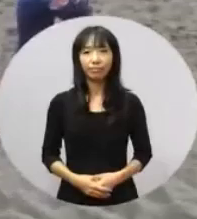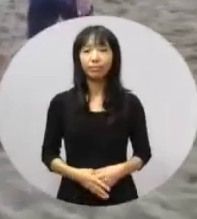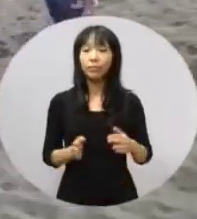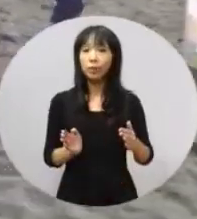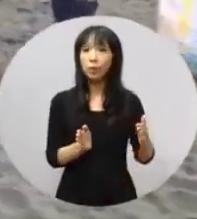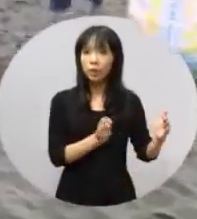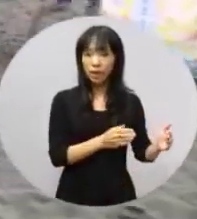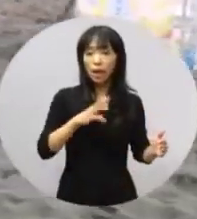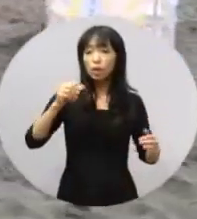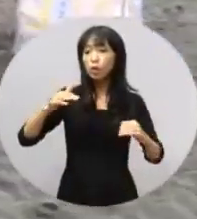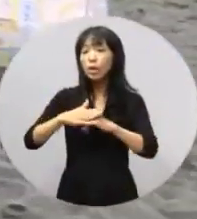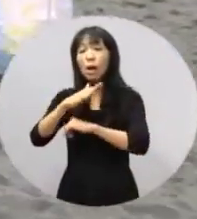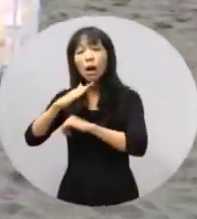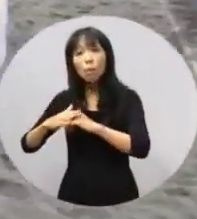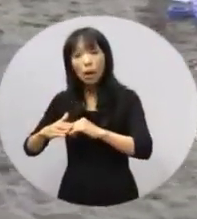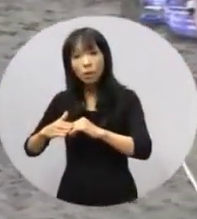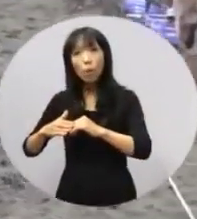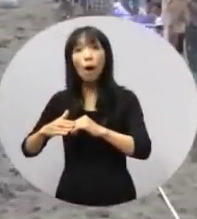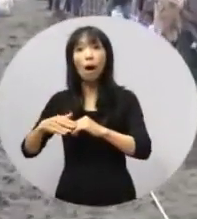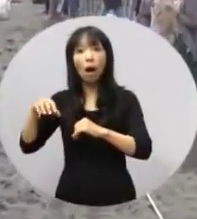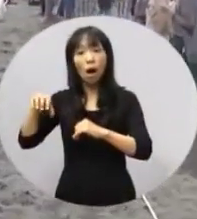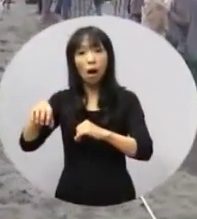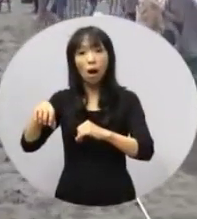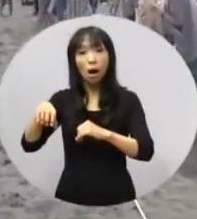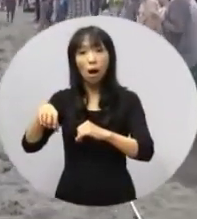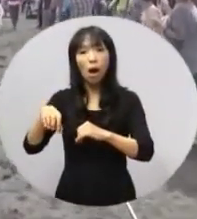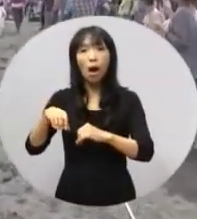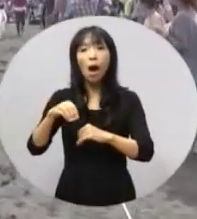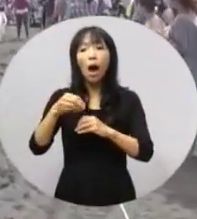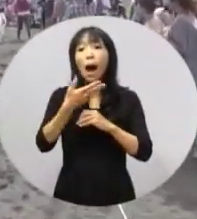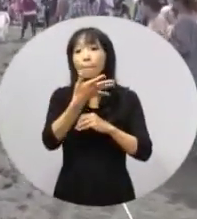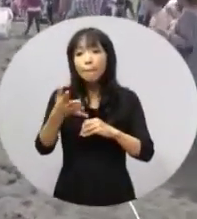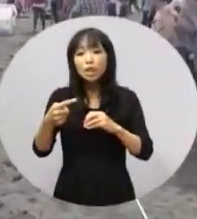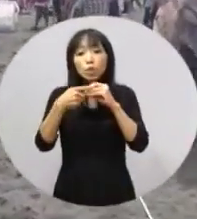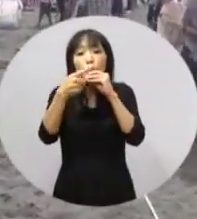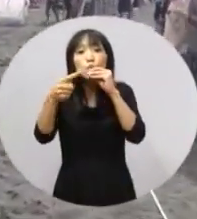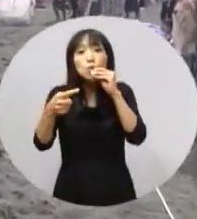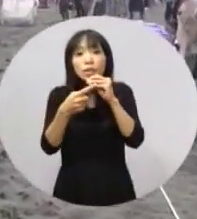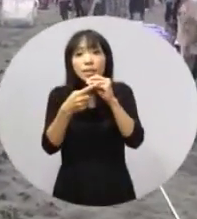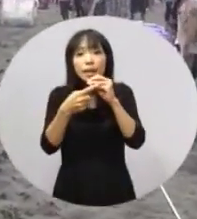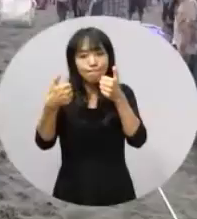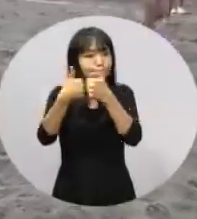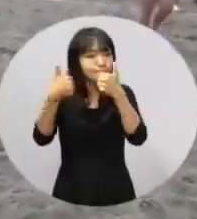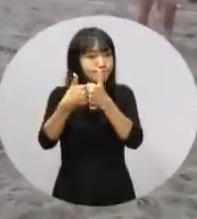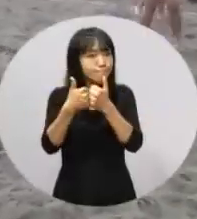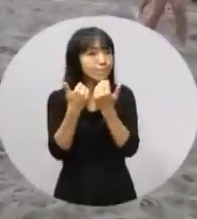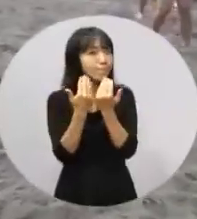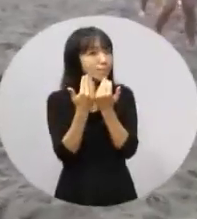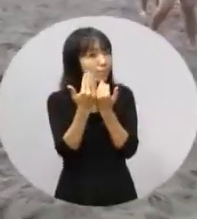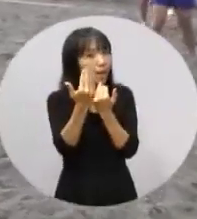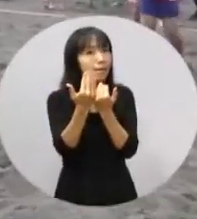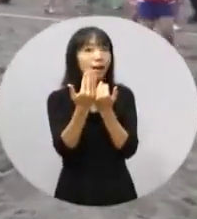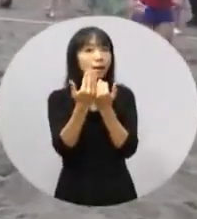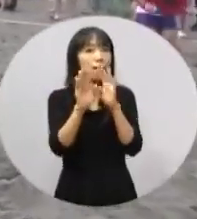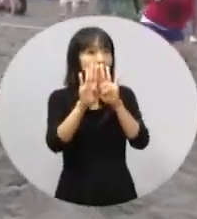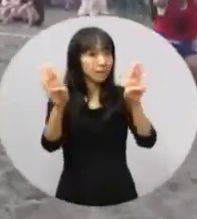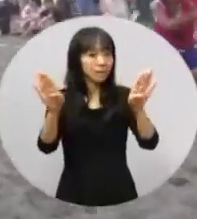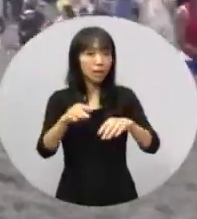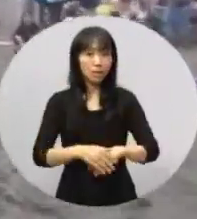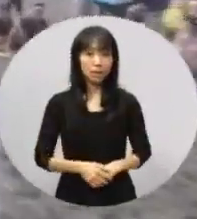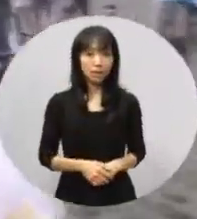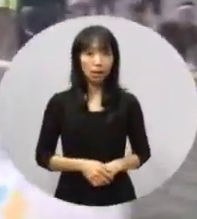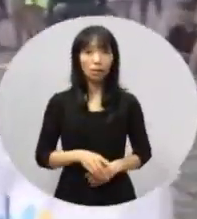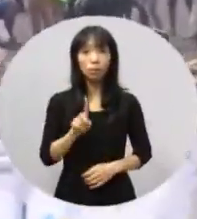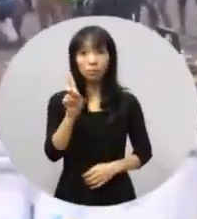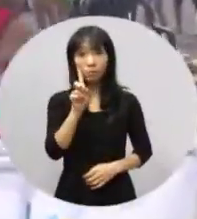そして砂浜ではああああ水ふうせん大会が開催されましたあった水ふうせん